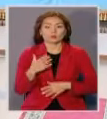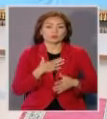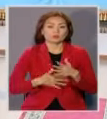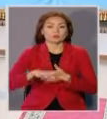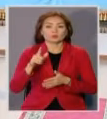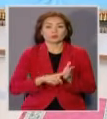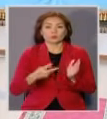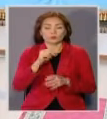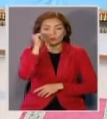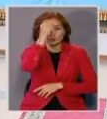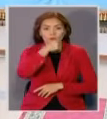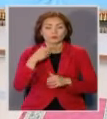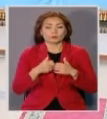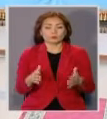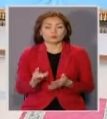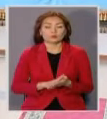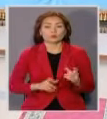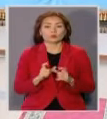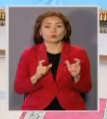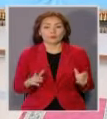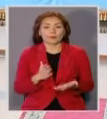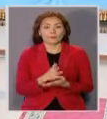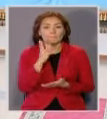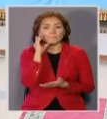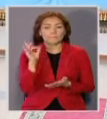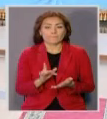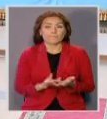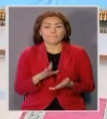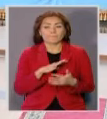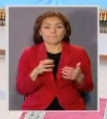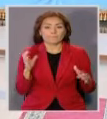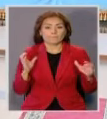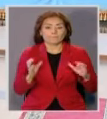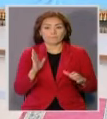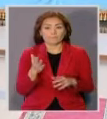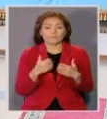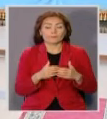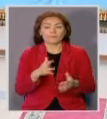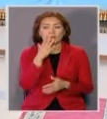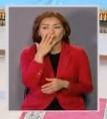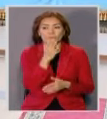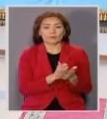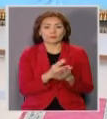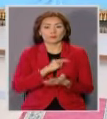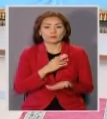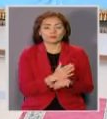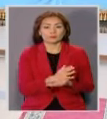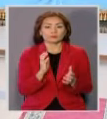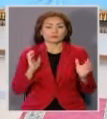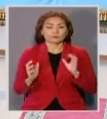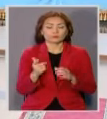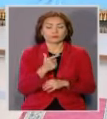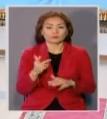в 72-м году после окончания школы поступила в Алмату, политехнический институт. Окончив его, я много лет проработала в